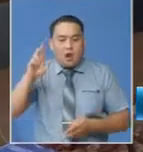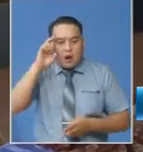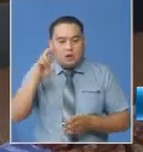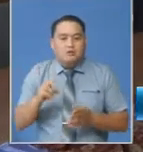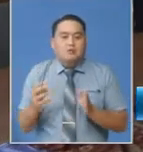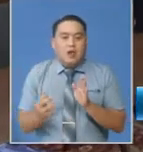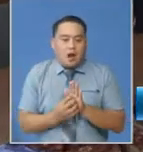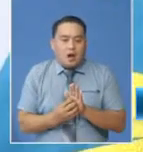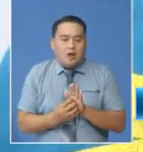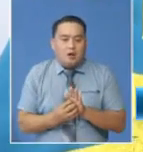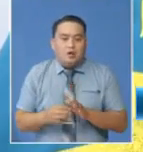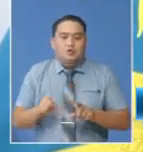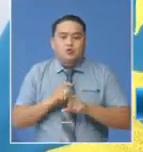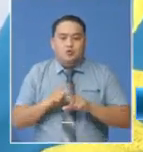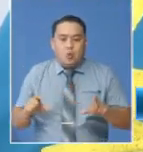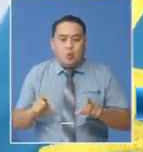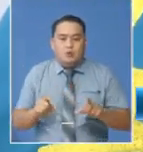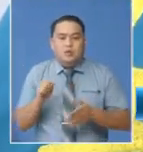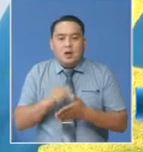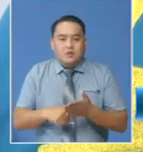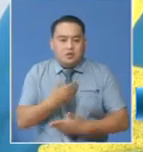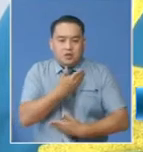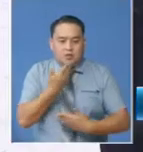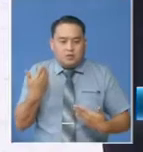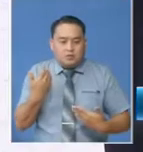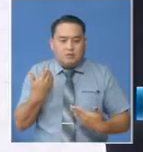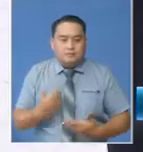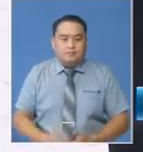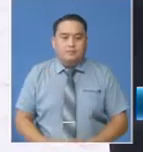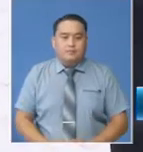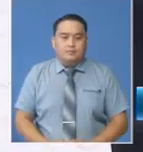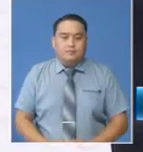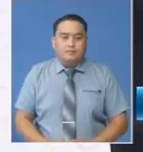государственные символы. К учебным заведениям претензий не было.